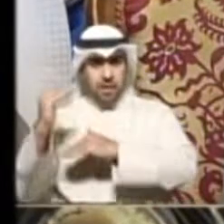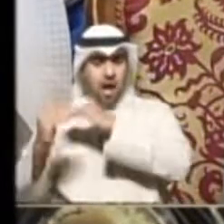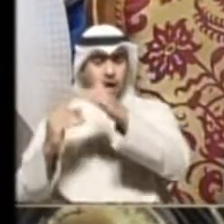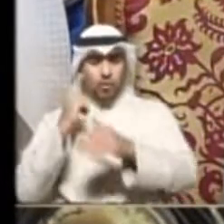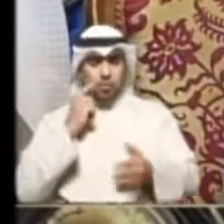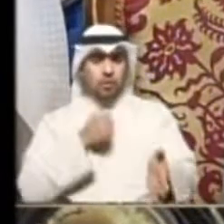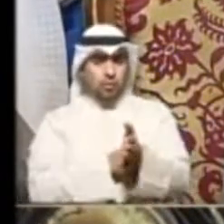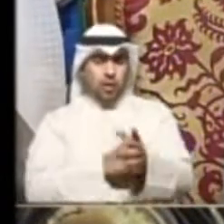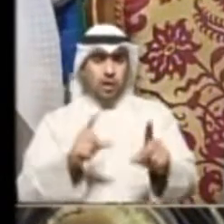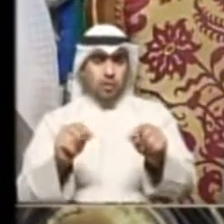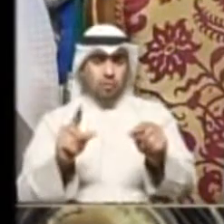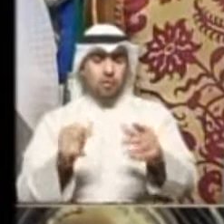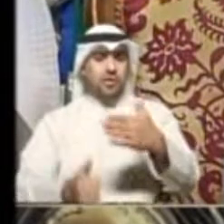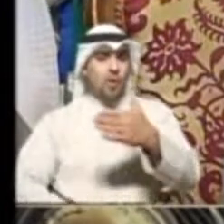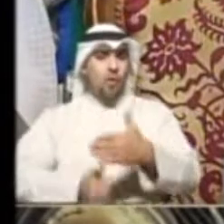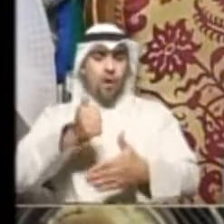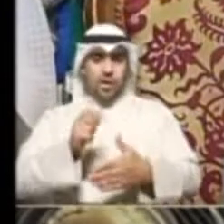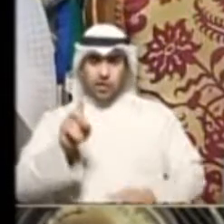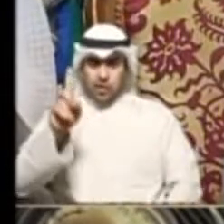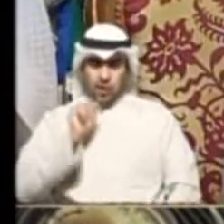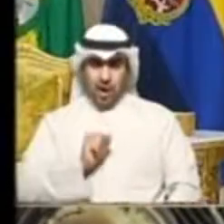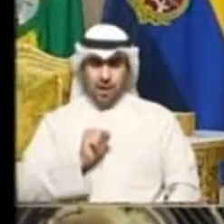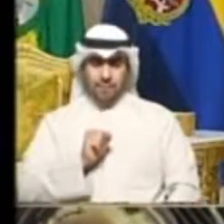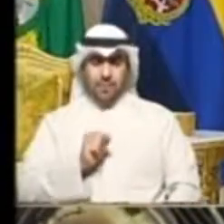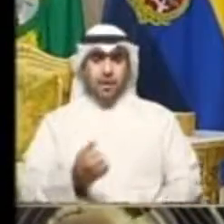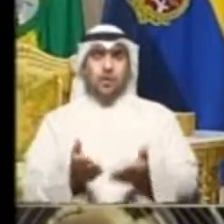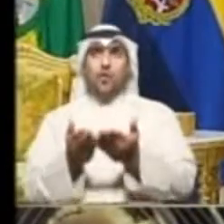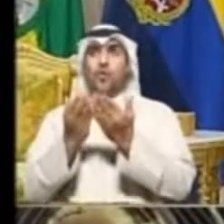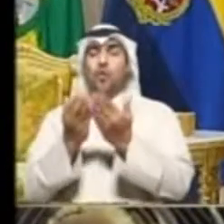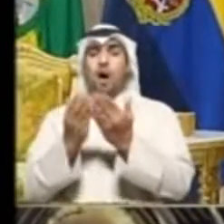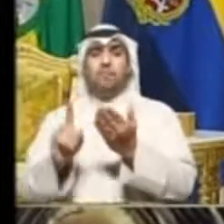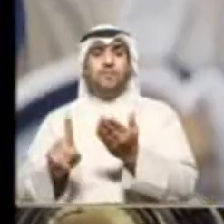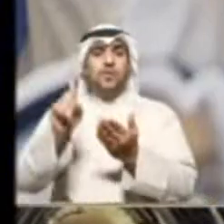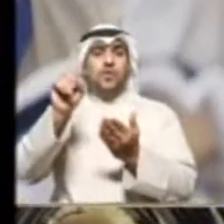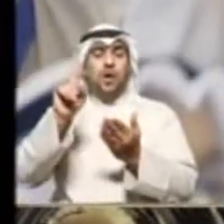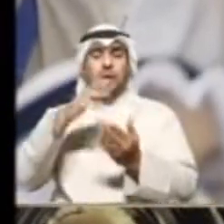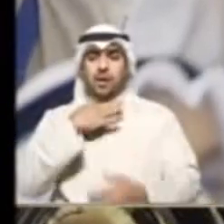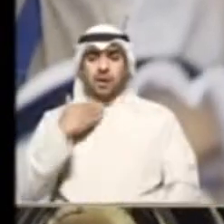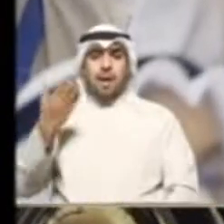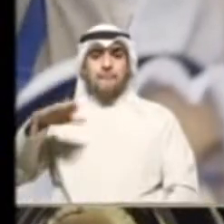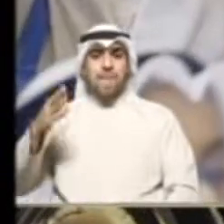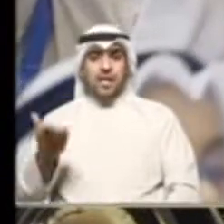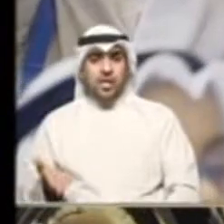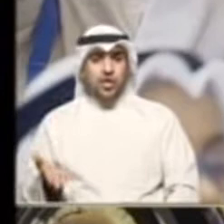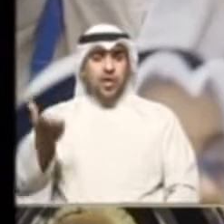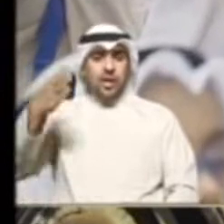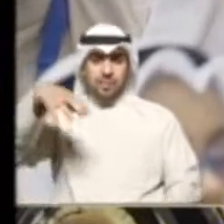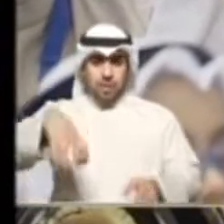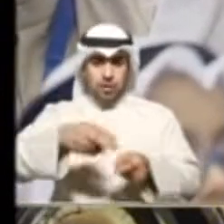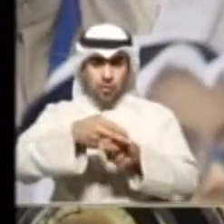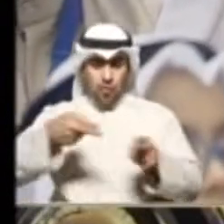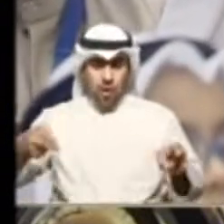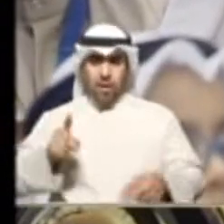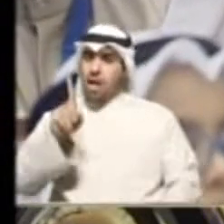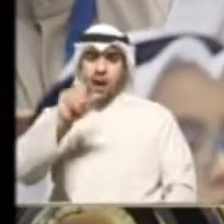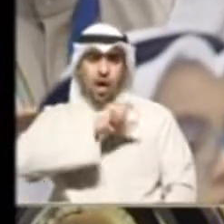التقدم والنجاح، سائلا سموه المولى عز وجل أن يتغمد شهداء الكويت الأبرار بواسع